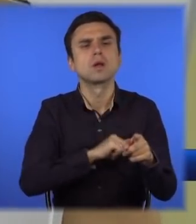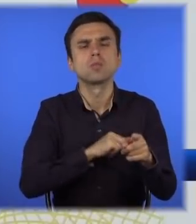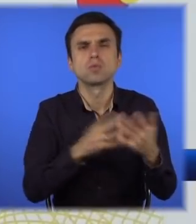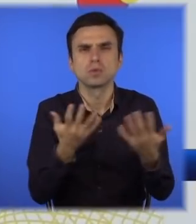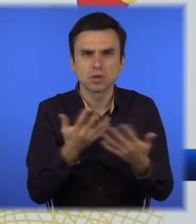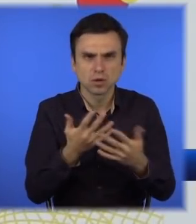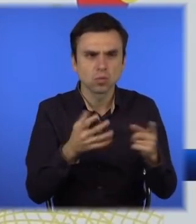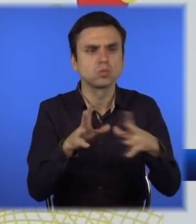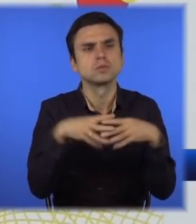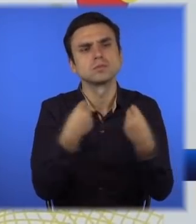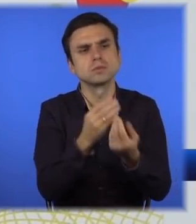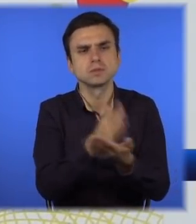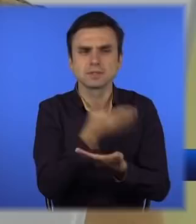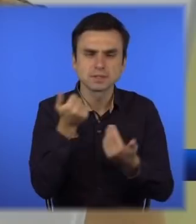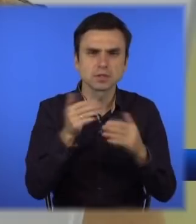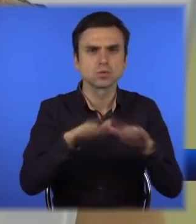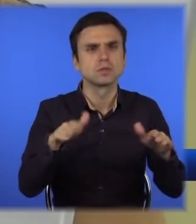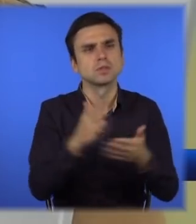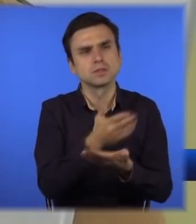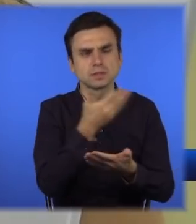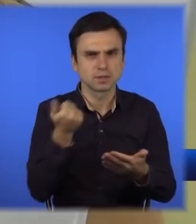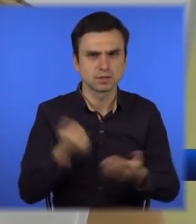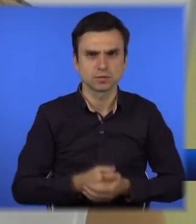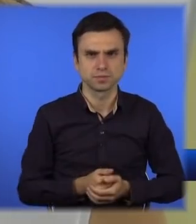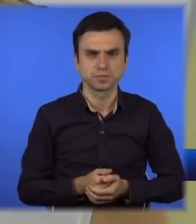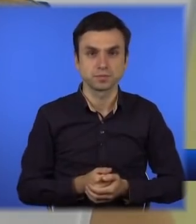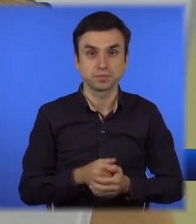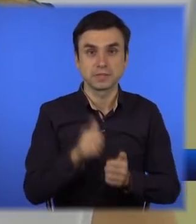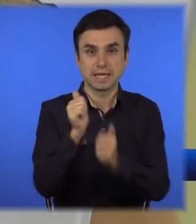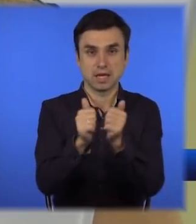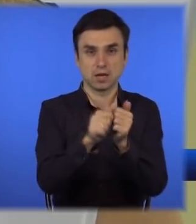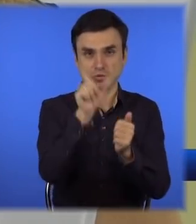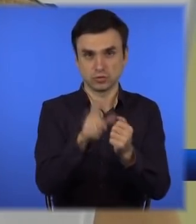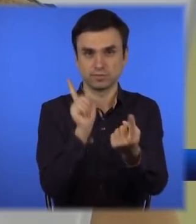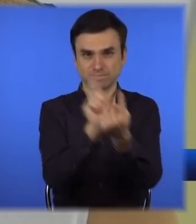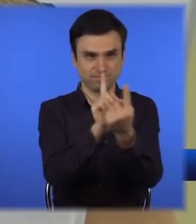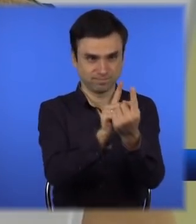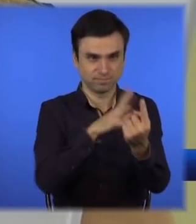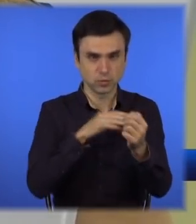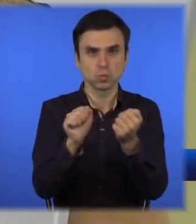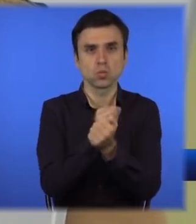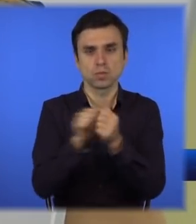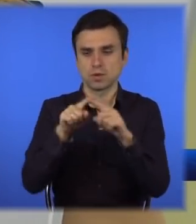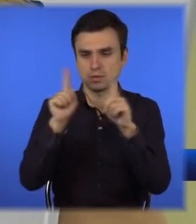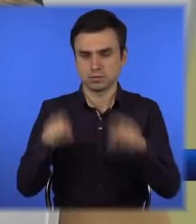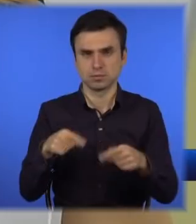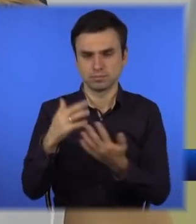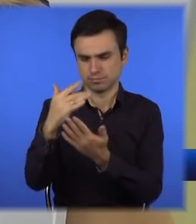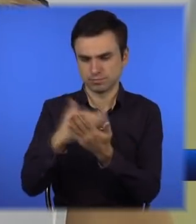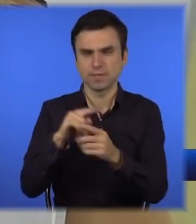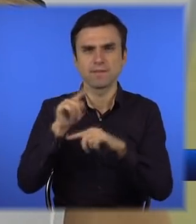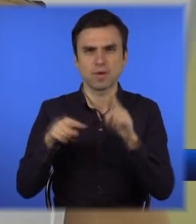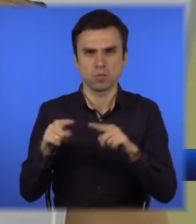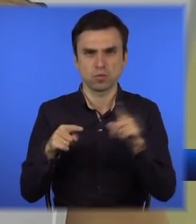магніти. Наступного разу у палатках опитування Центру політичної аналітики можна отримати статистику, яка відома на даний час.